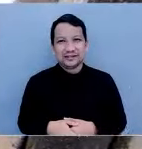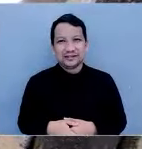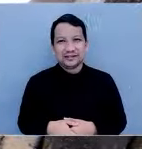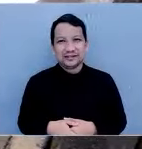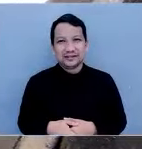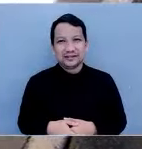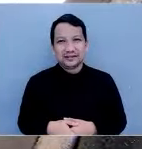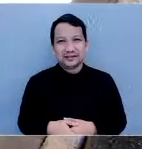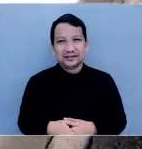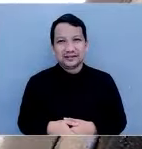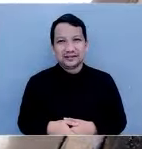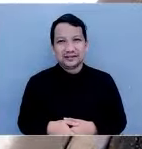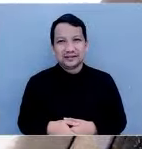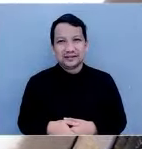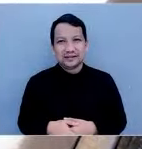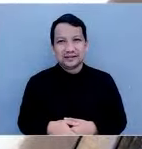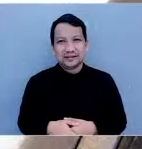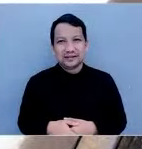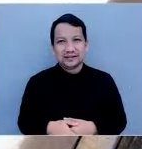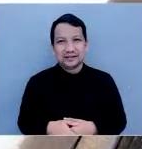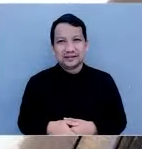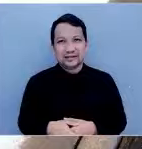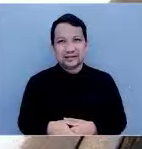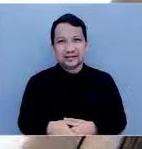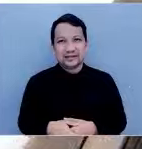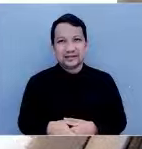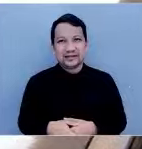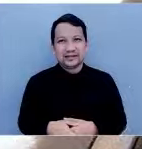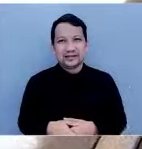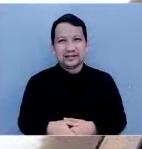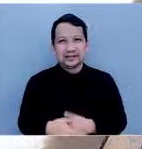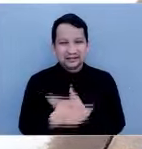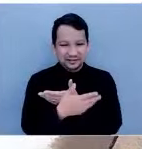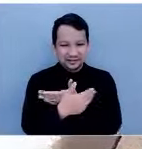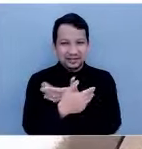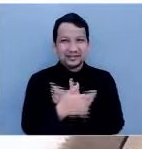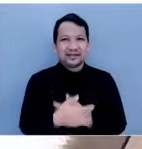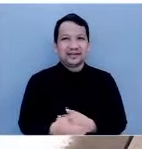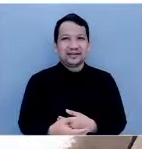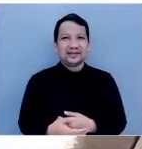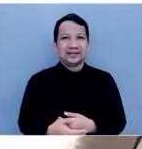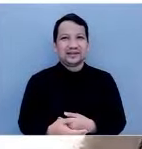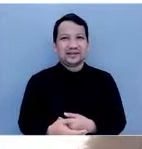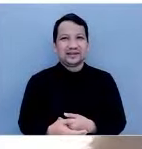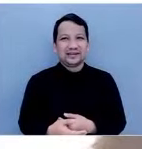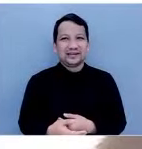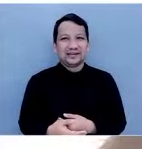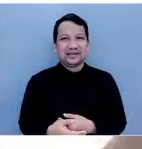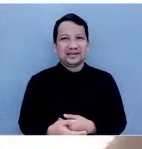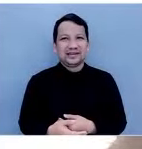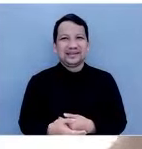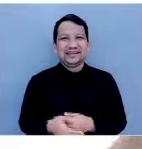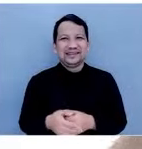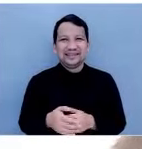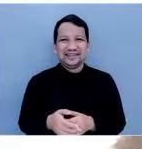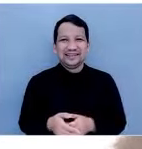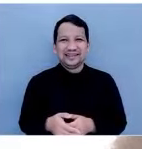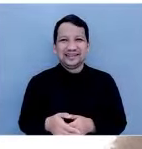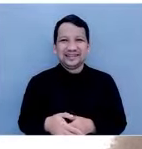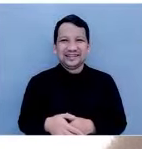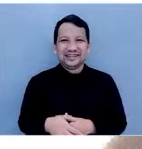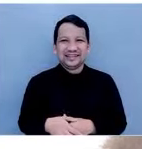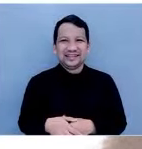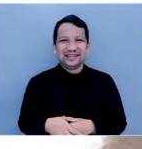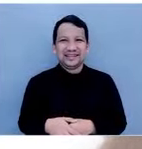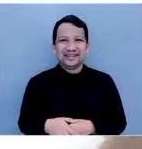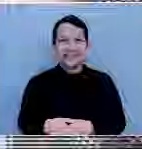1, 2, 3, 4, 5, 6, 7, 8, 9, 10, 11, 12, mythical ibon